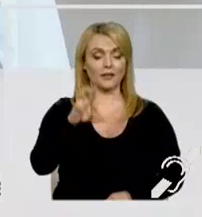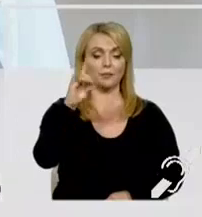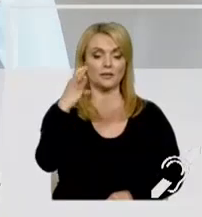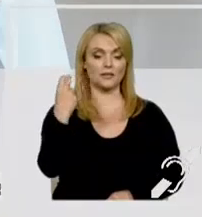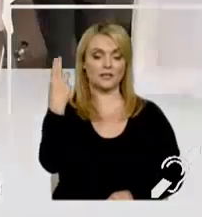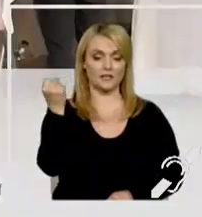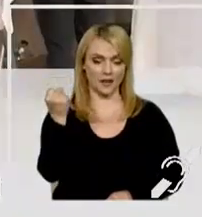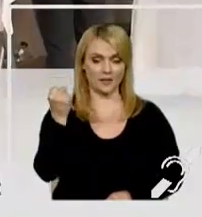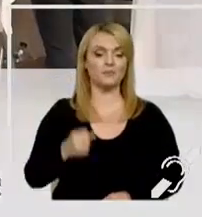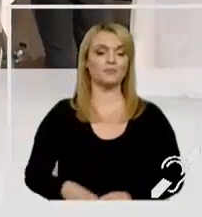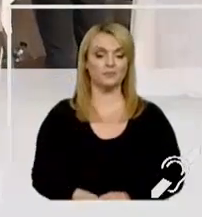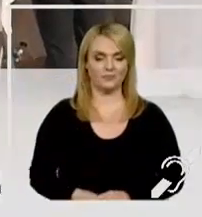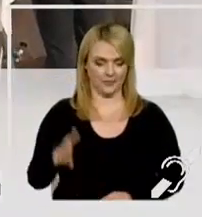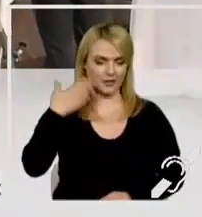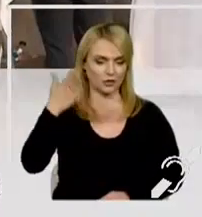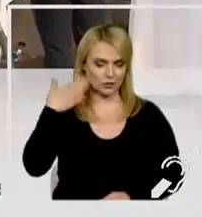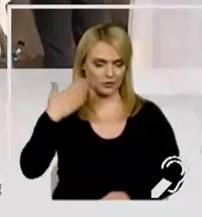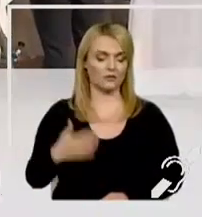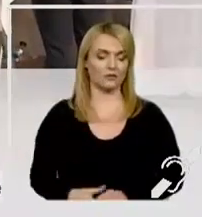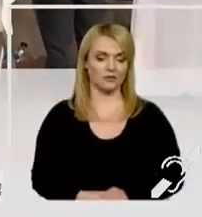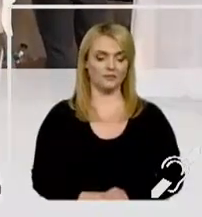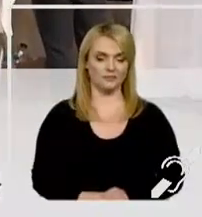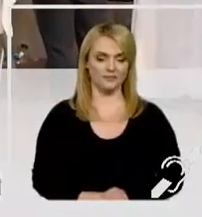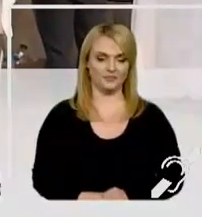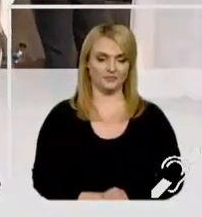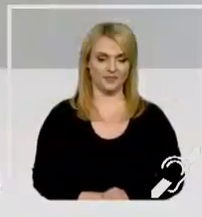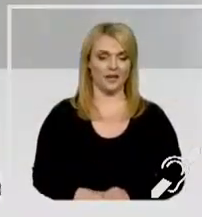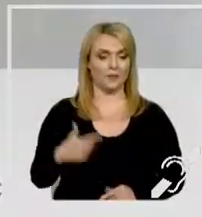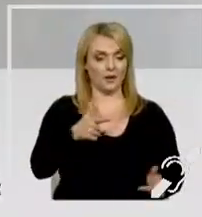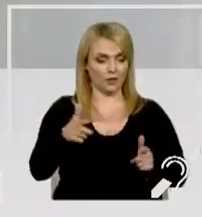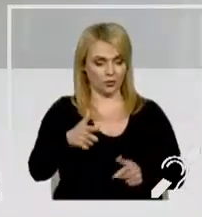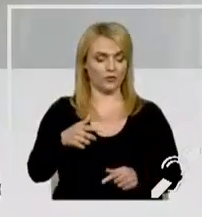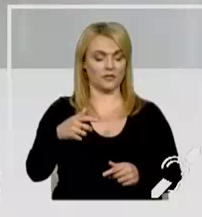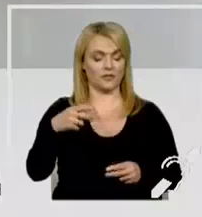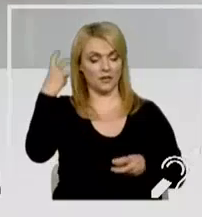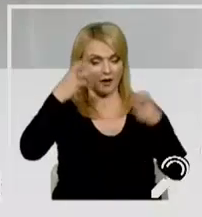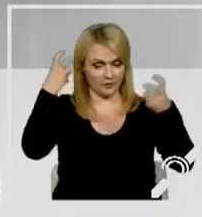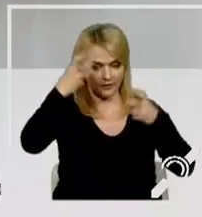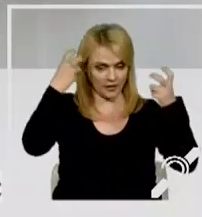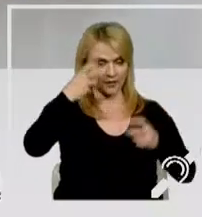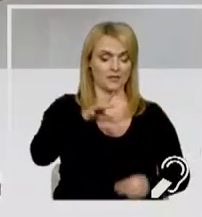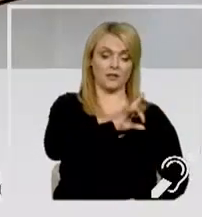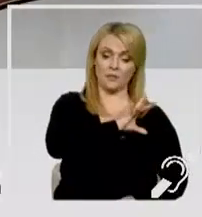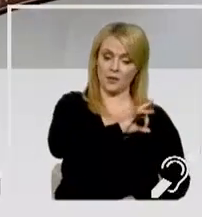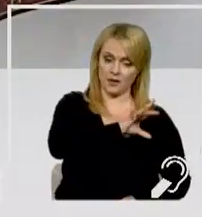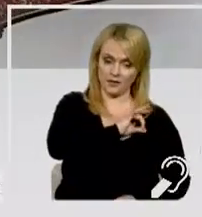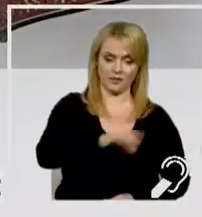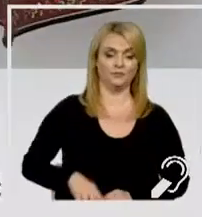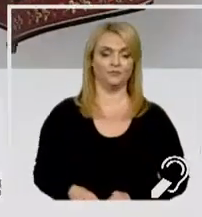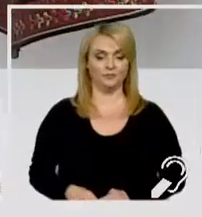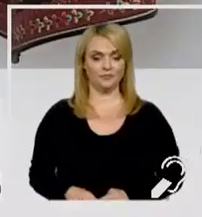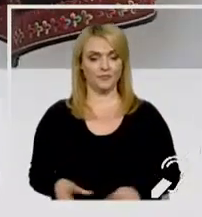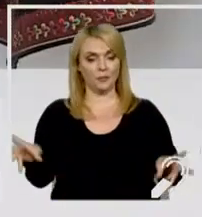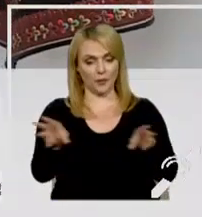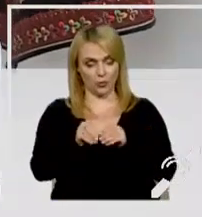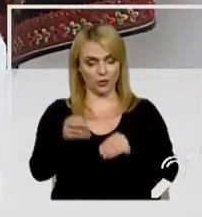pe Valea Bârgăului. Facem broderie pe pieptare, blană de miel, de culoare albă, cu sute cu mătasă